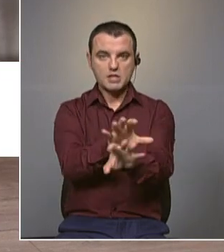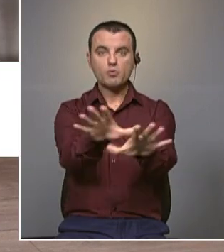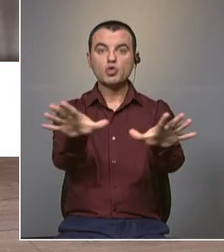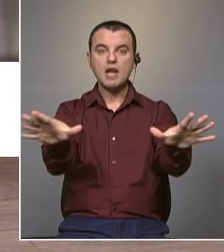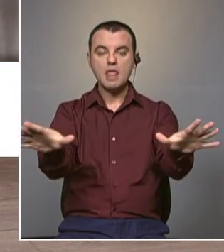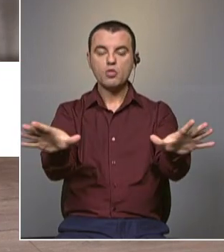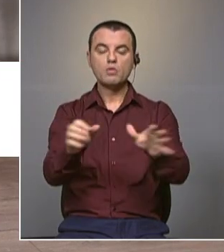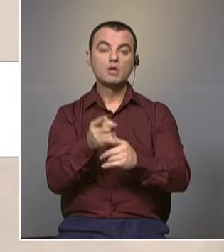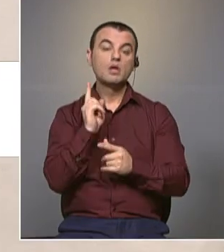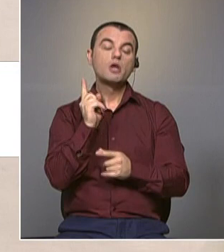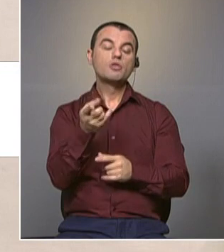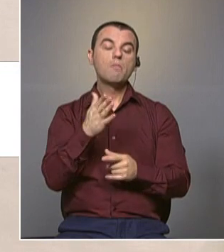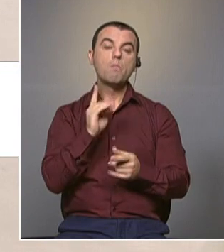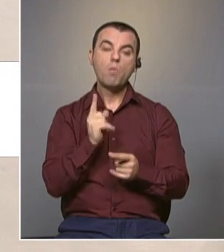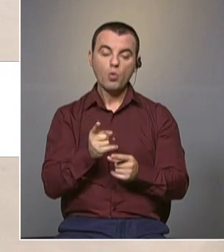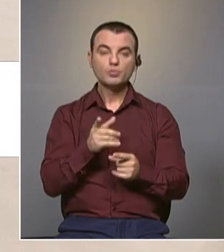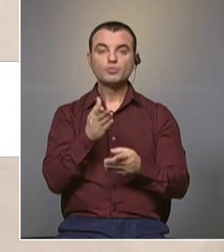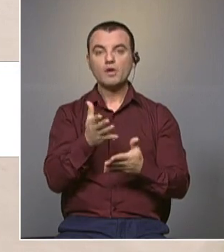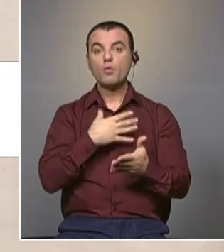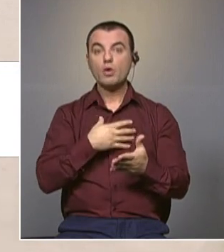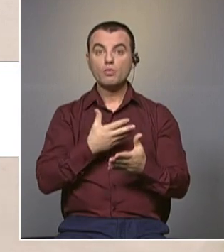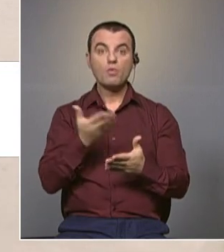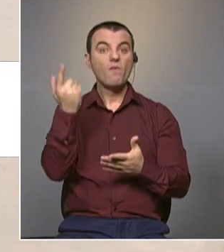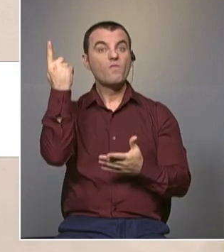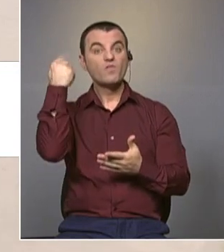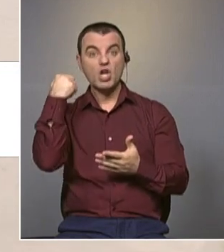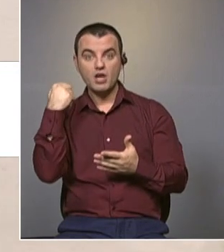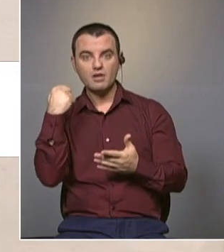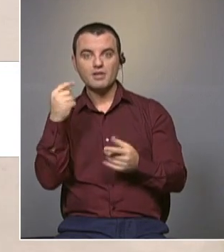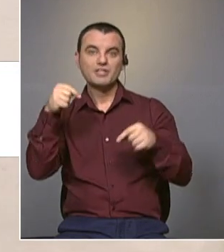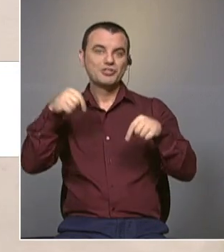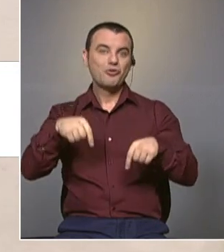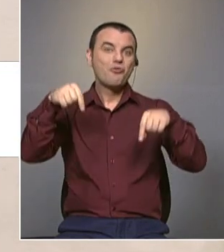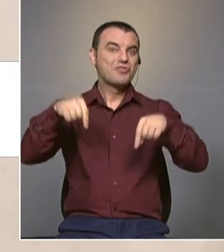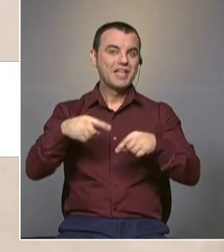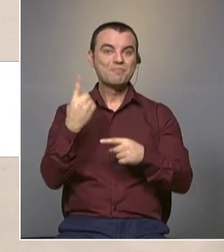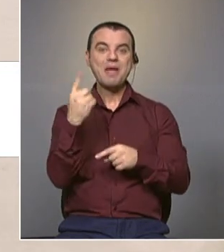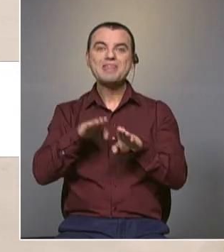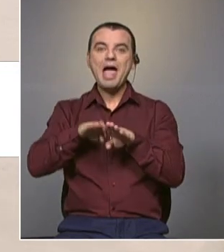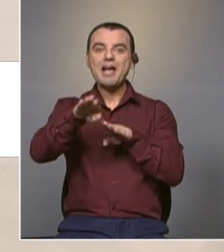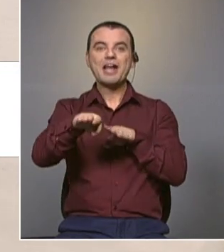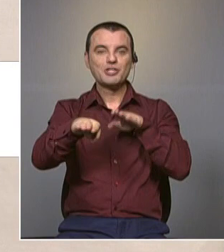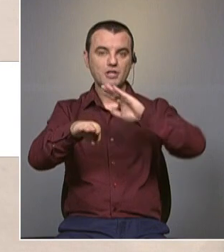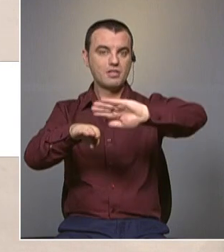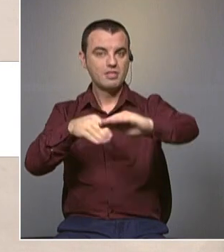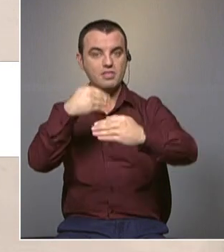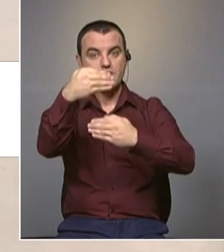че ще може това, което сме били вчера, защото днес сме вече една крачка напред, да